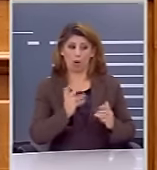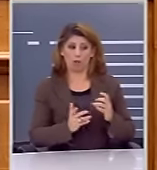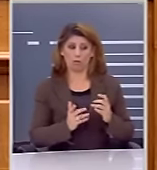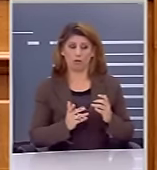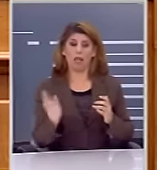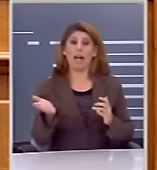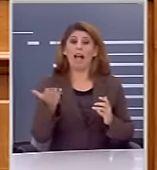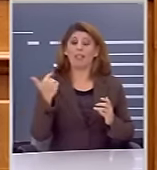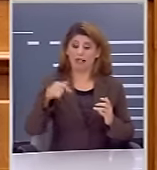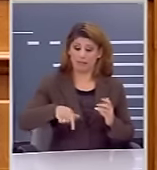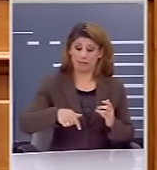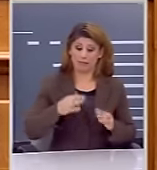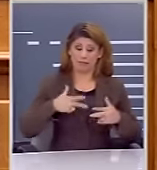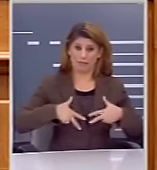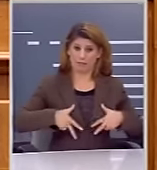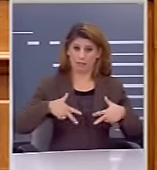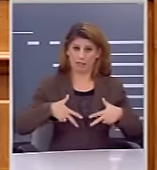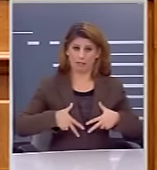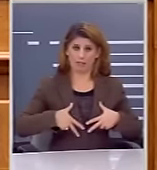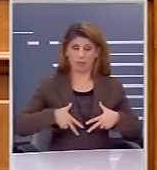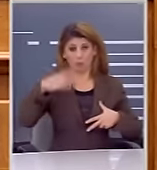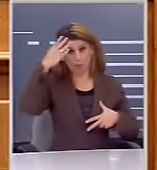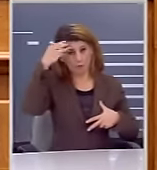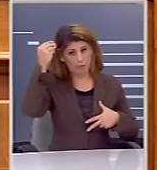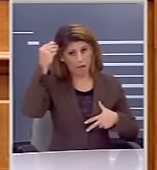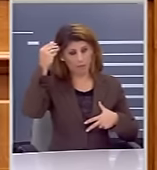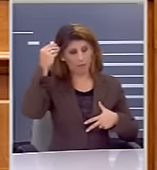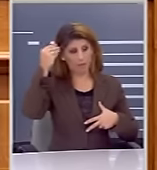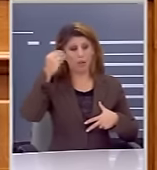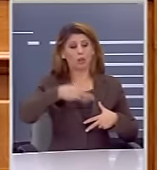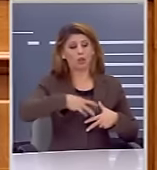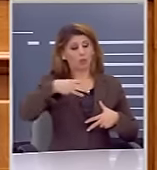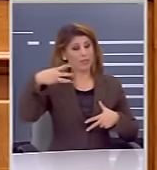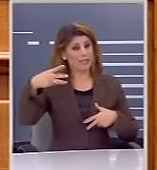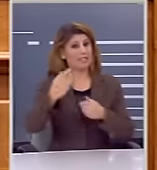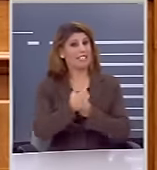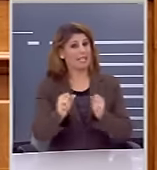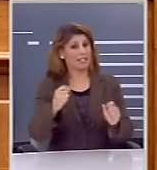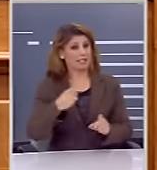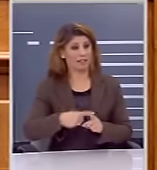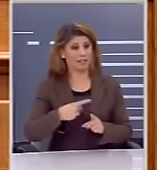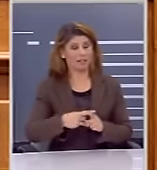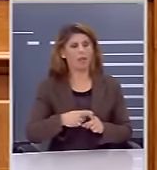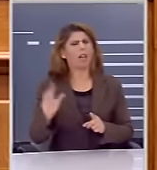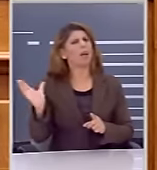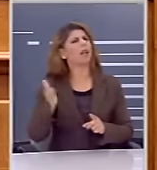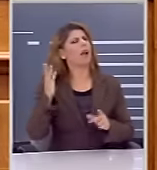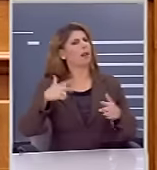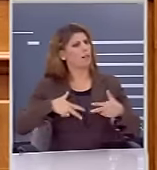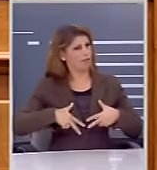δεν ήταν η σημερινή κυβέρνηση του Αλέξη Τσίπρα, του ΣΥΡΙΖΑ και των Ανεξάρτητων Ελλήνων και αν